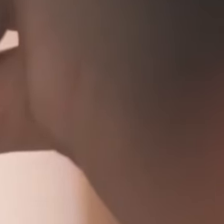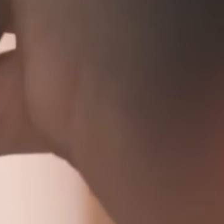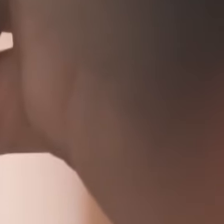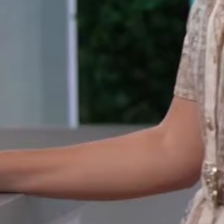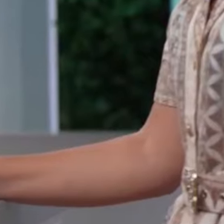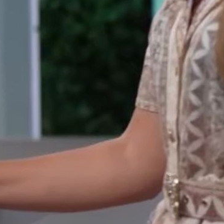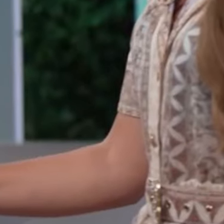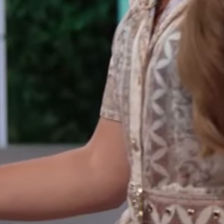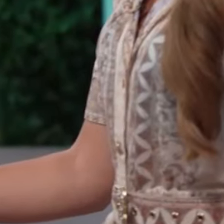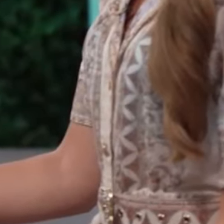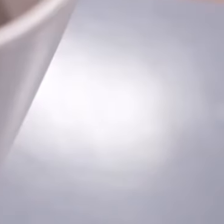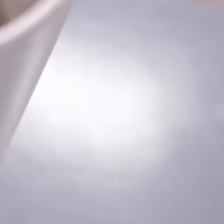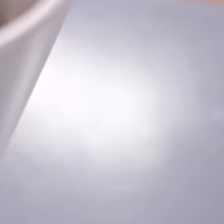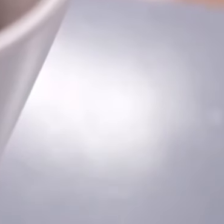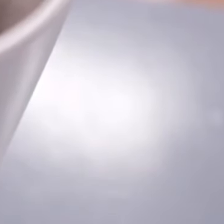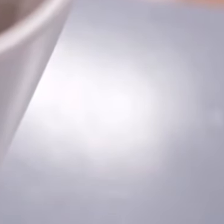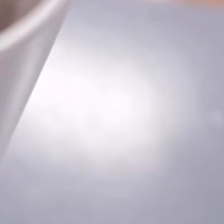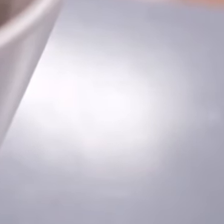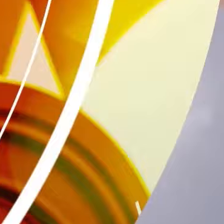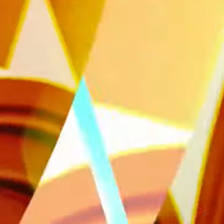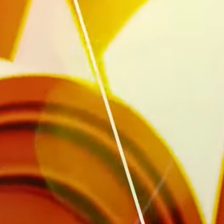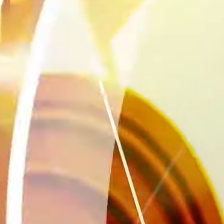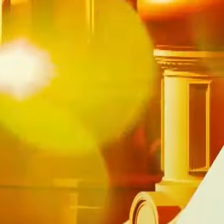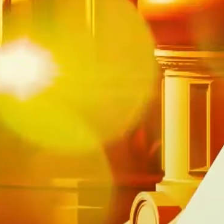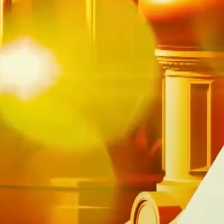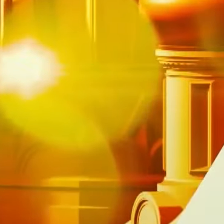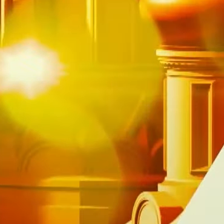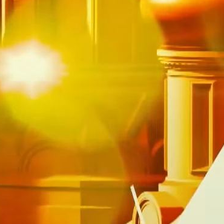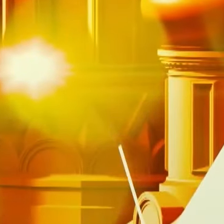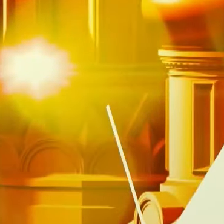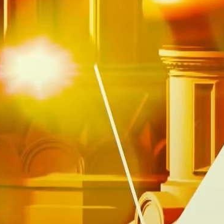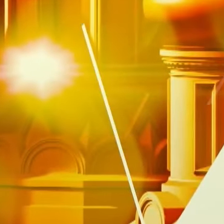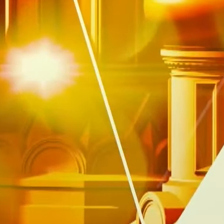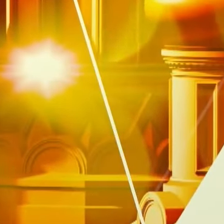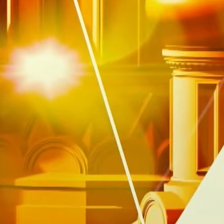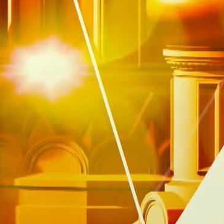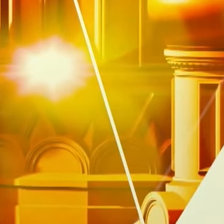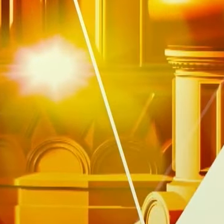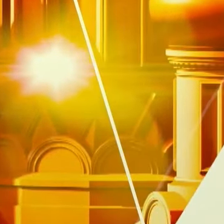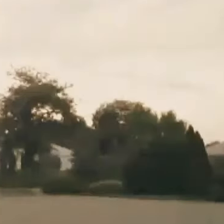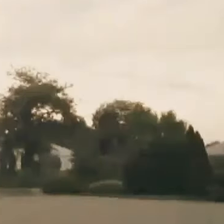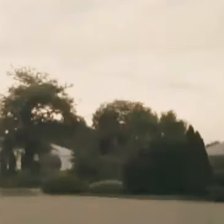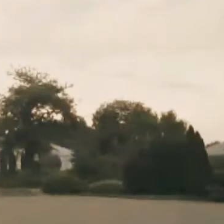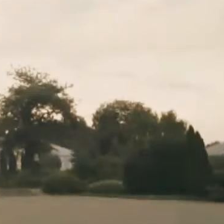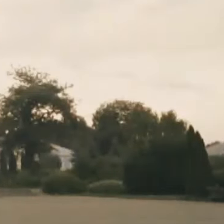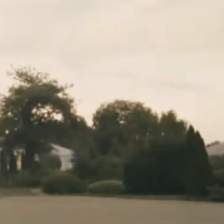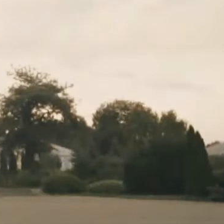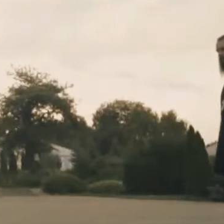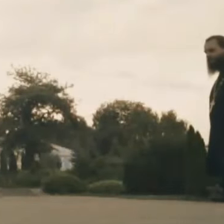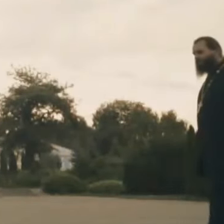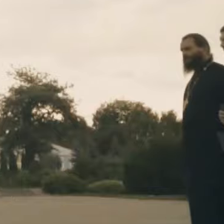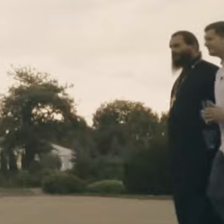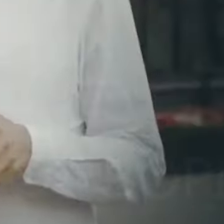Утро на Спасе. По будням с 7 до 11. С Богом в новый день. 20 веков